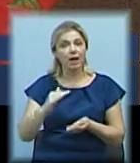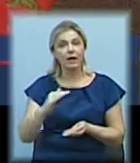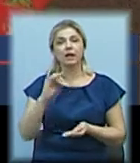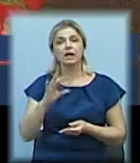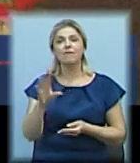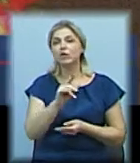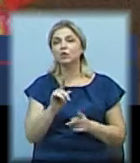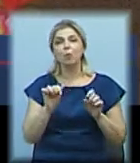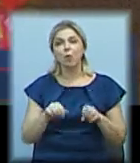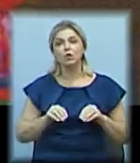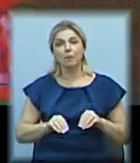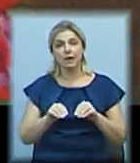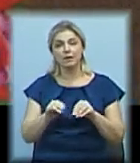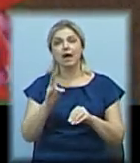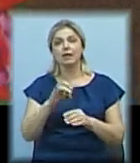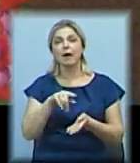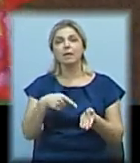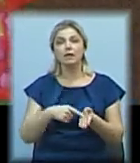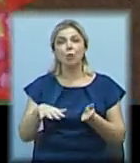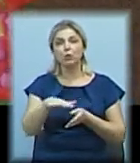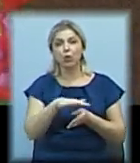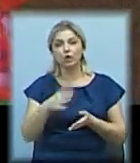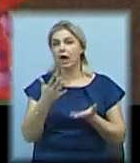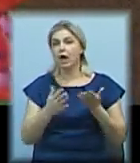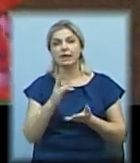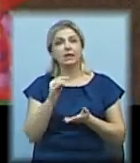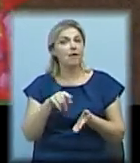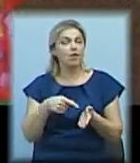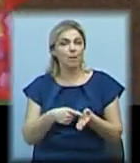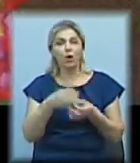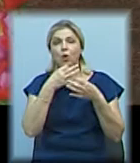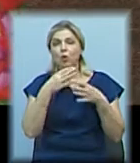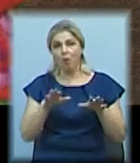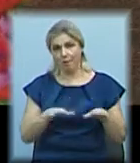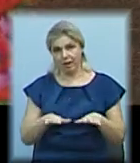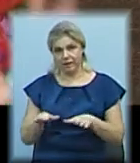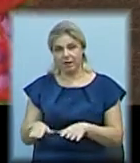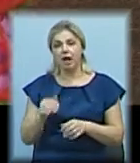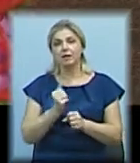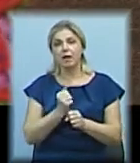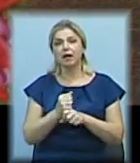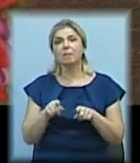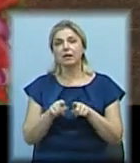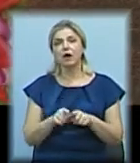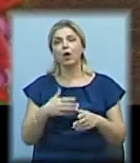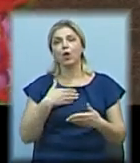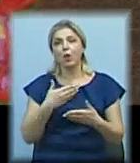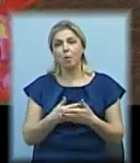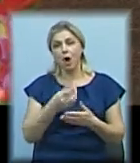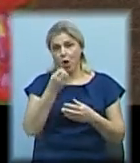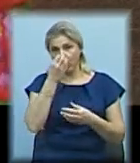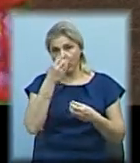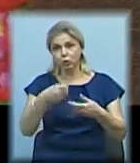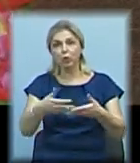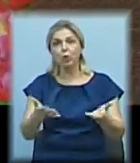можна посадити. І на міських площах, або якщо це не в місті, у будь-яких населених пунктах, роблять такі громадські клумби.